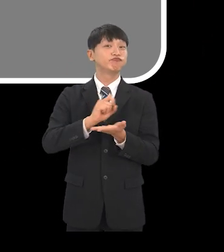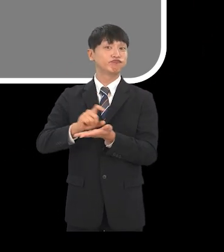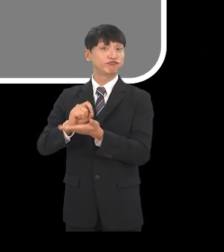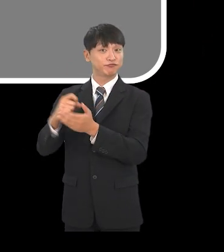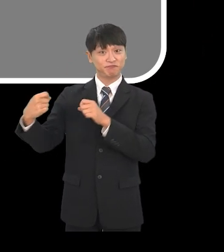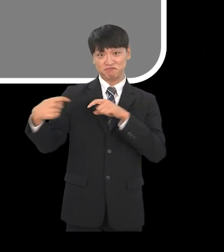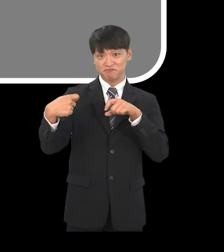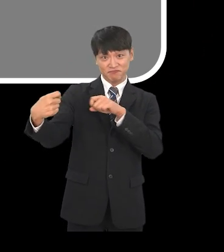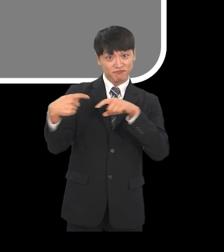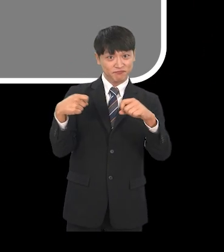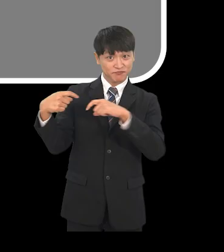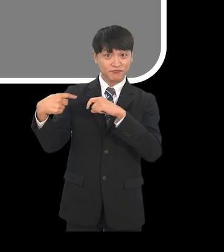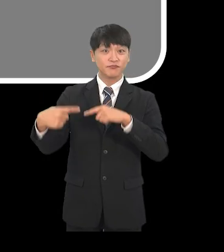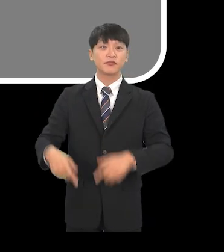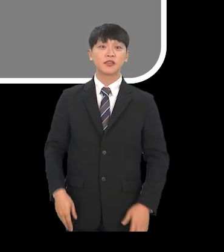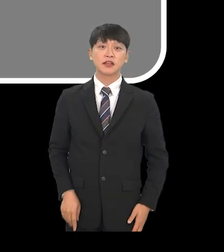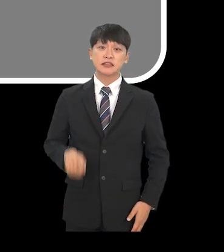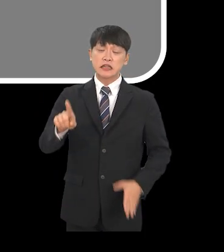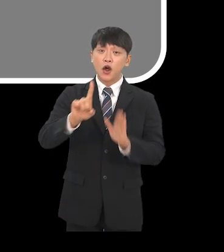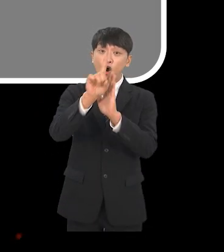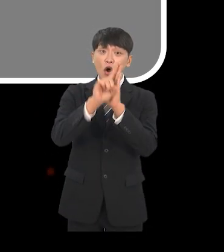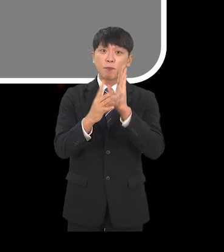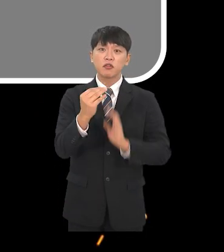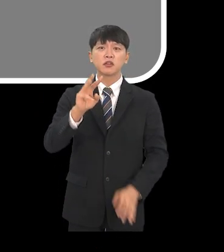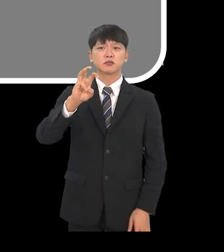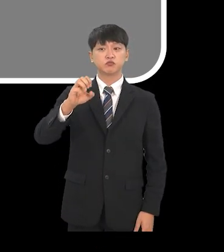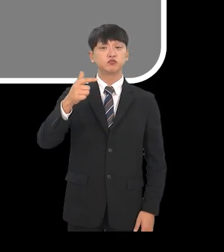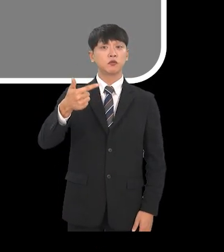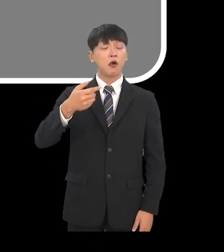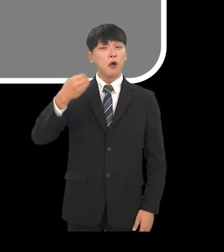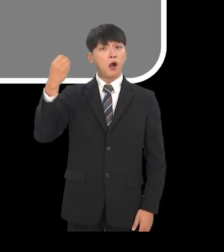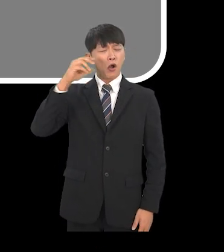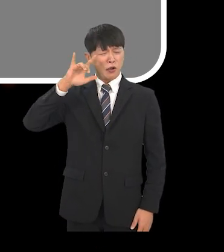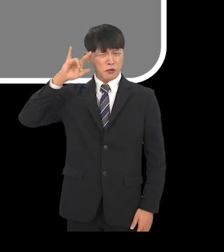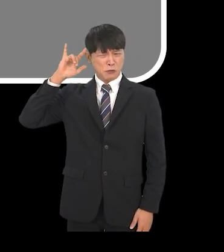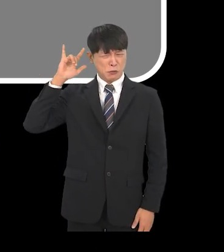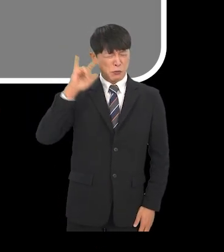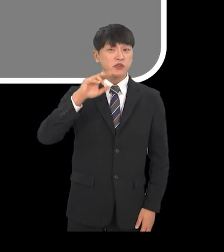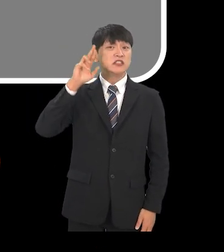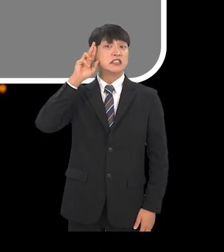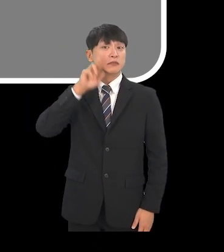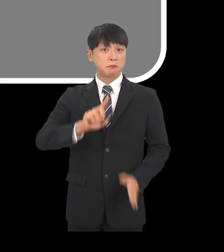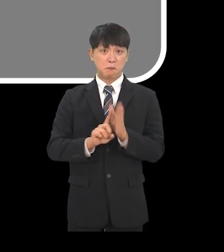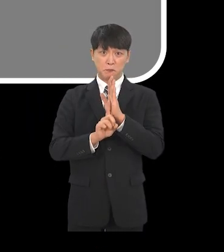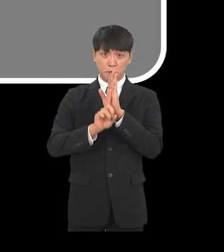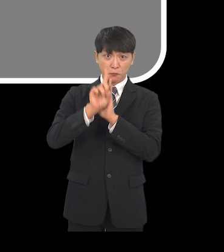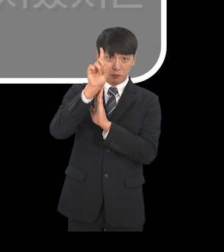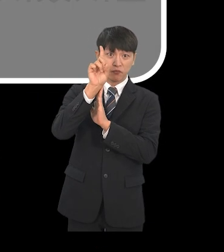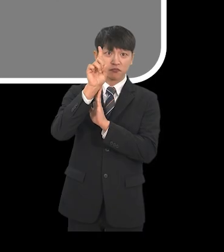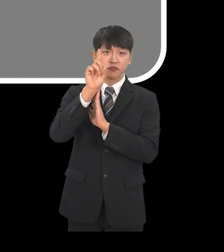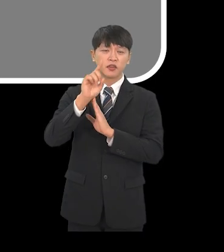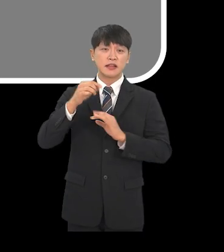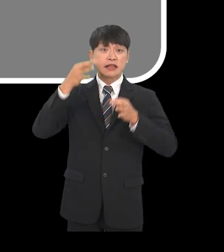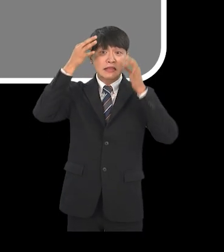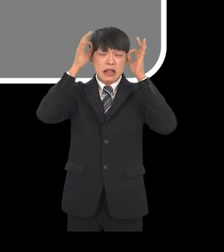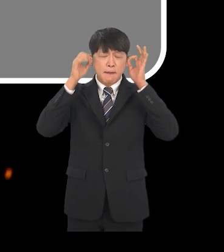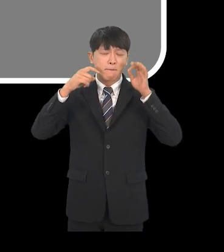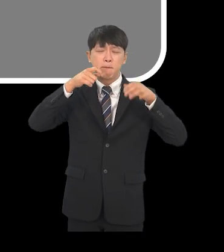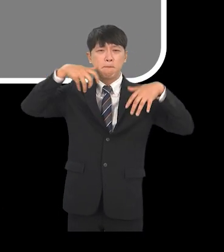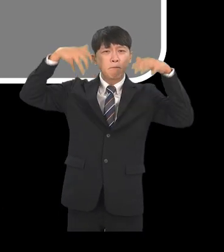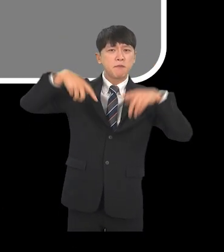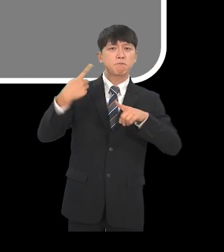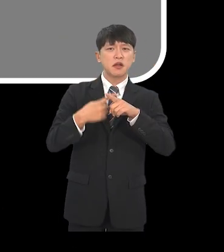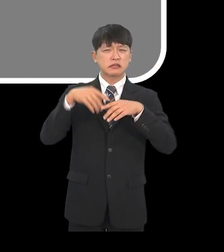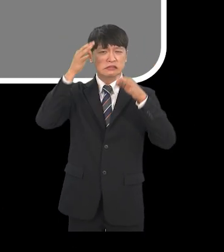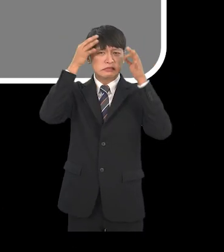하고 있었는데요. 이날의 온도는 무려 36도를 웃도는 최악의 날씨. 땀은 비 오듯